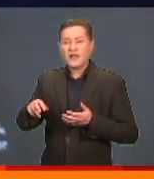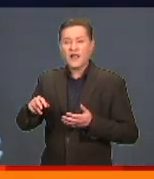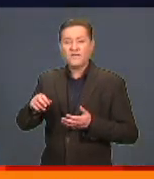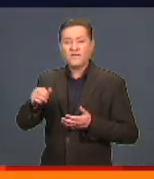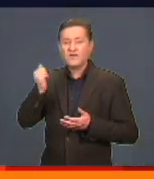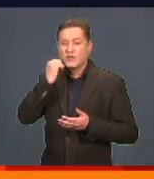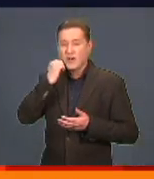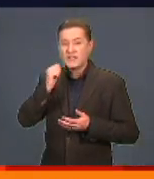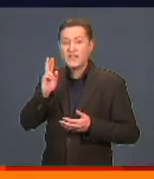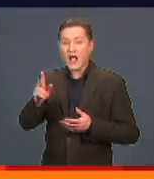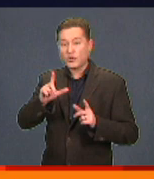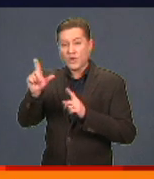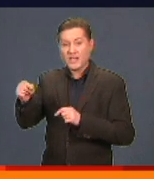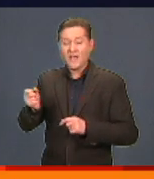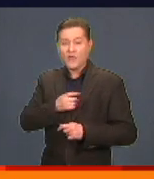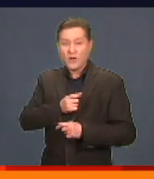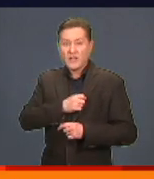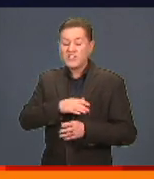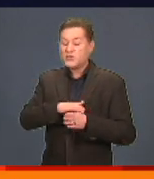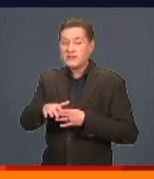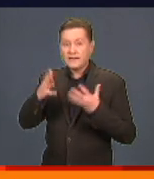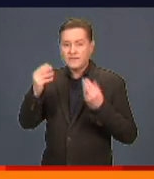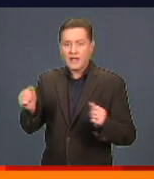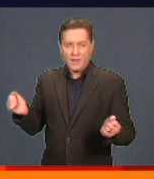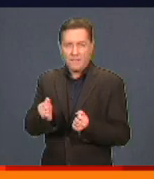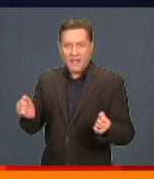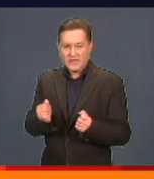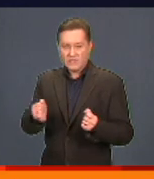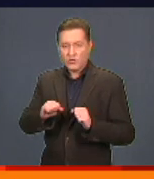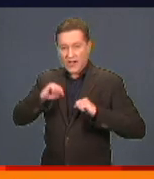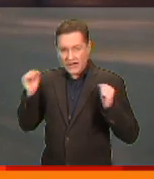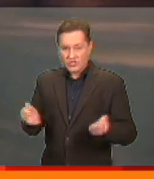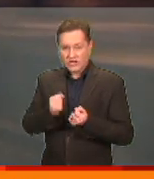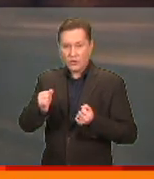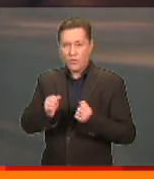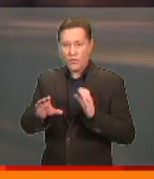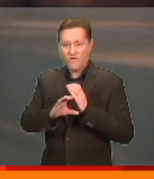які прямували до Одеси, довелося ще цілий день мерзнути у крижаному вагоні.